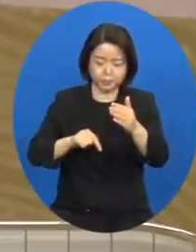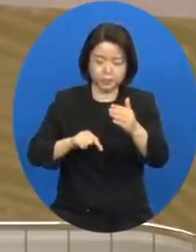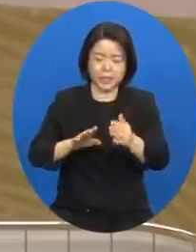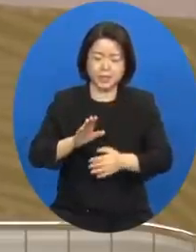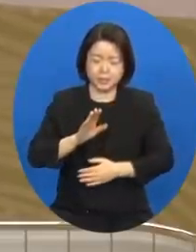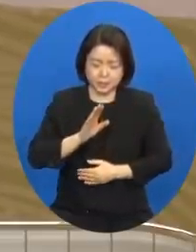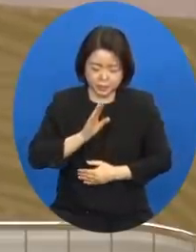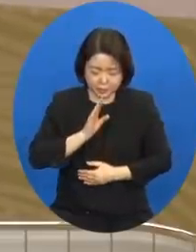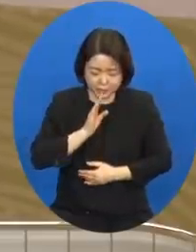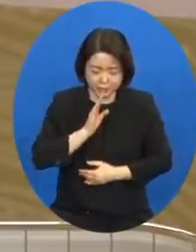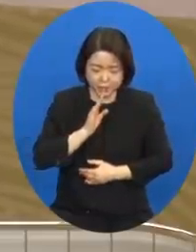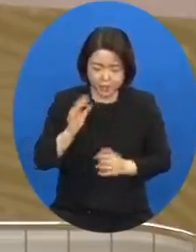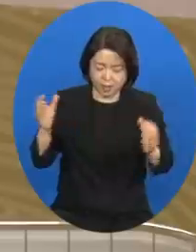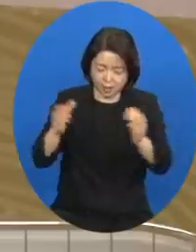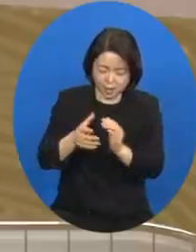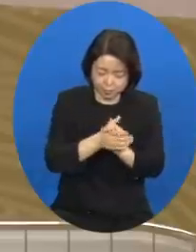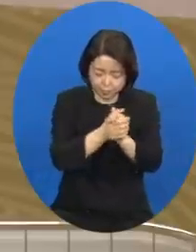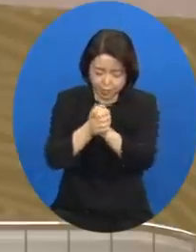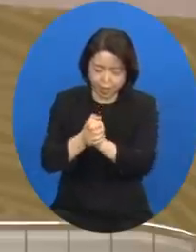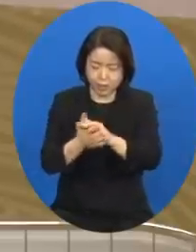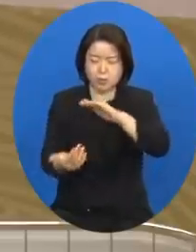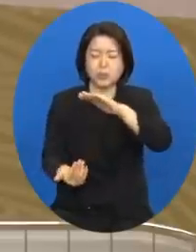진정한 연합을 이루시는